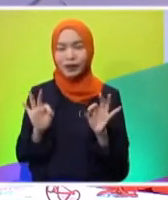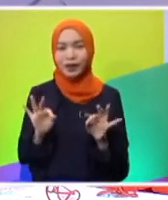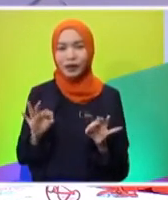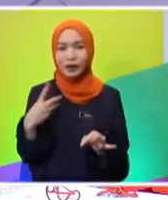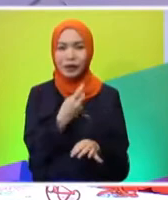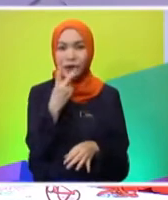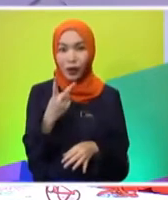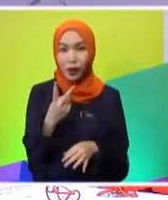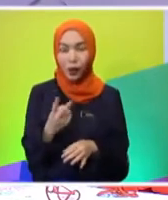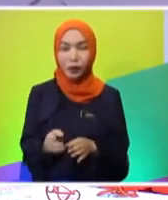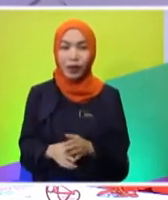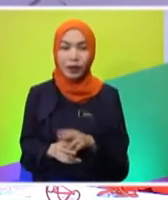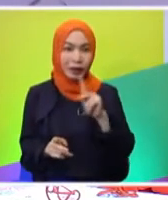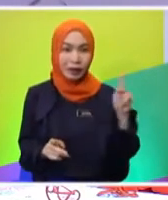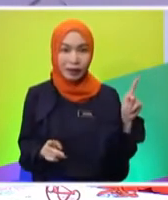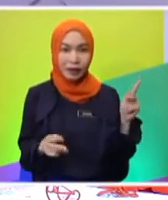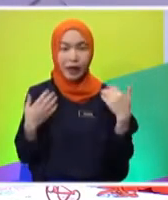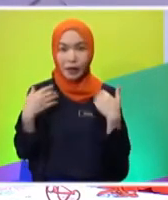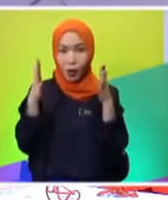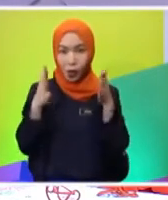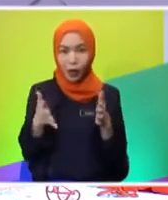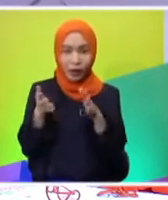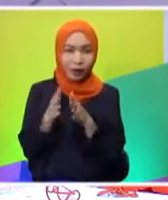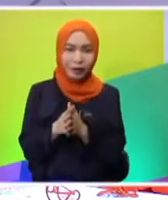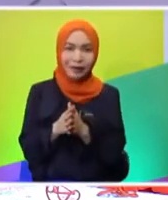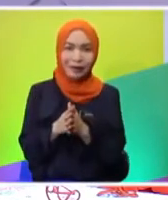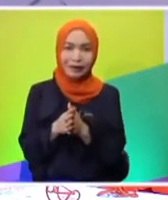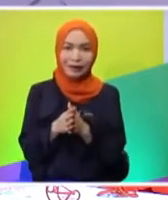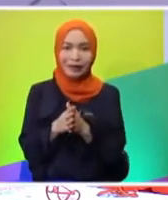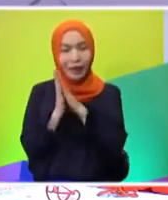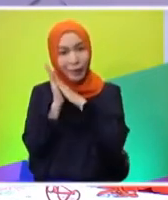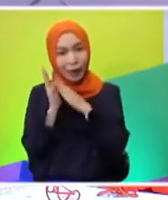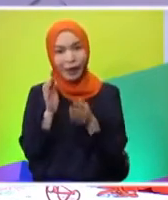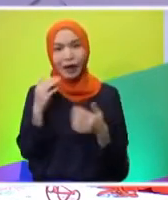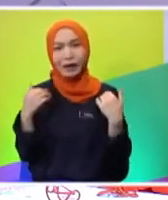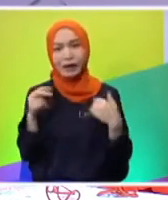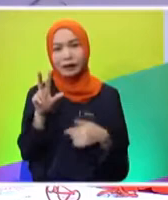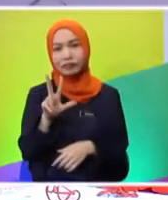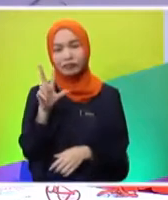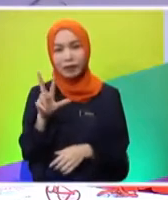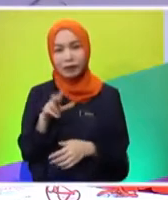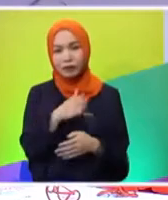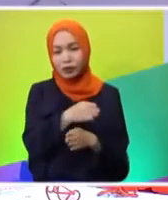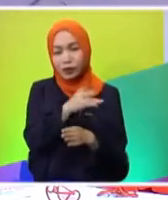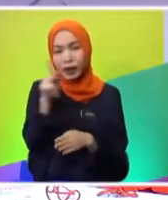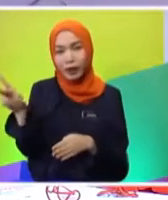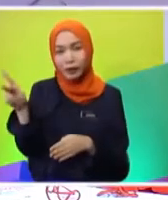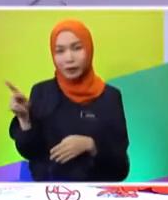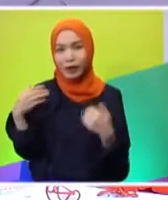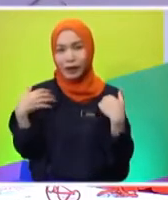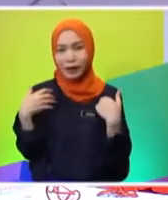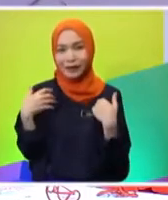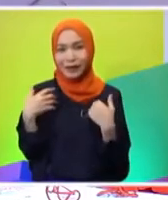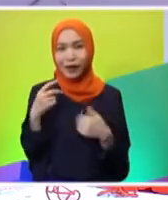terbaring tengok kanan kitchen apa orang yang berdiri tegaljadi Sisinya berlainan itu menunjukkan bahwa Tugu negara ini mempunyai sisi tiga